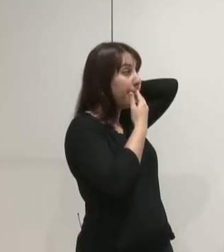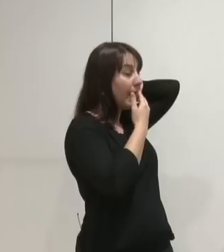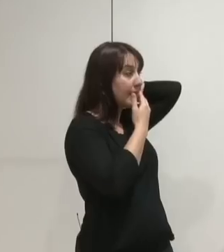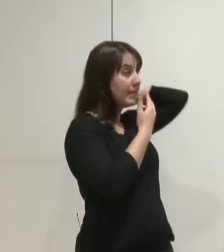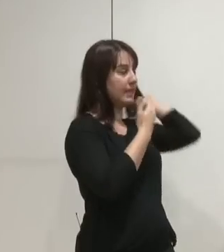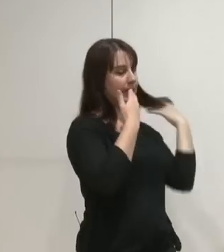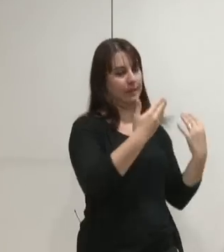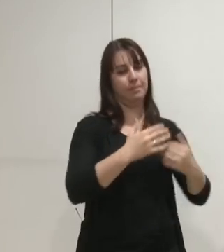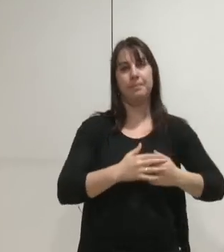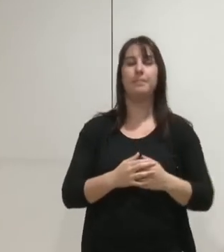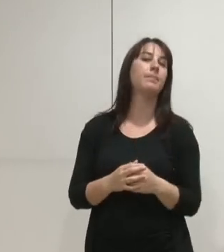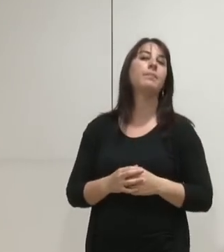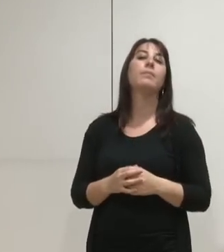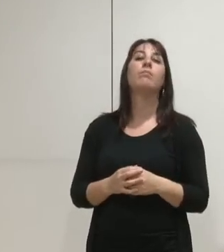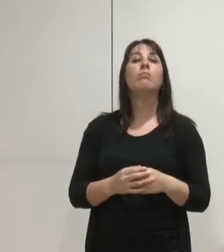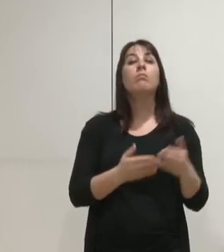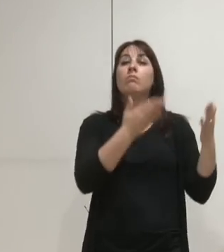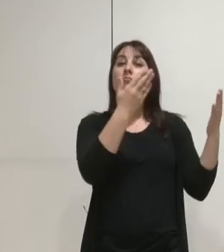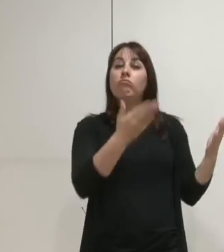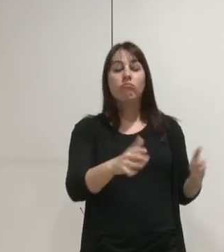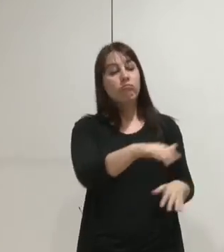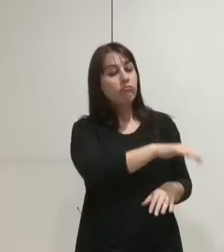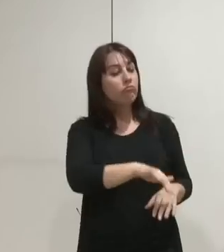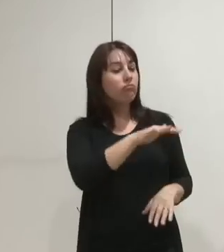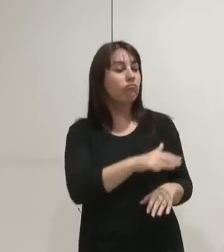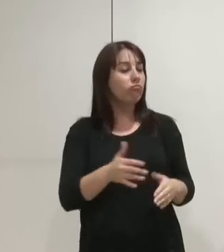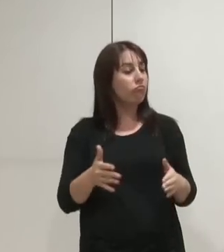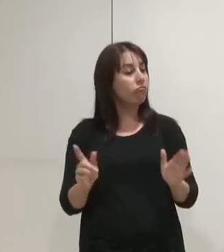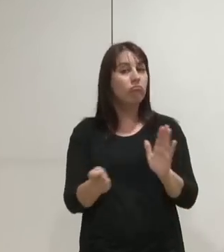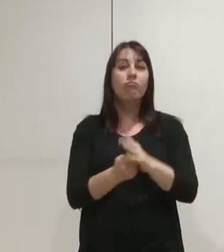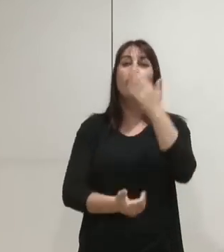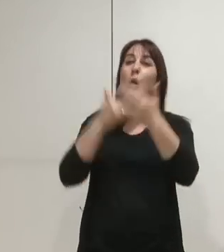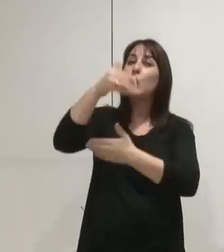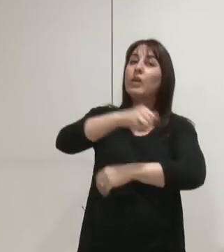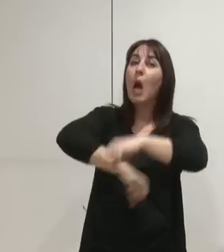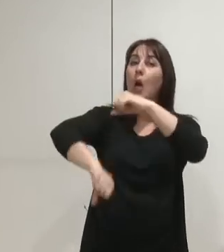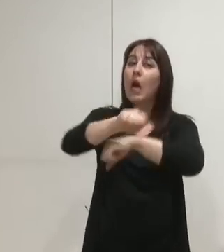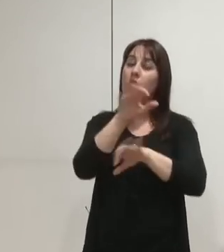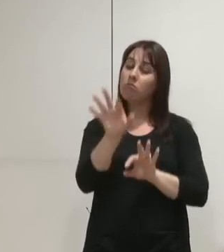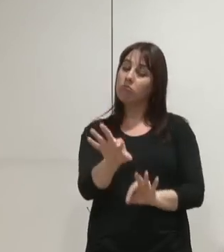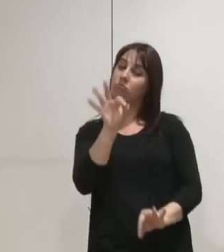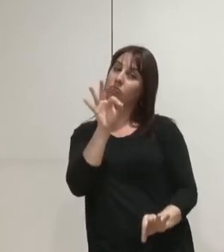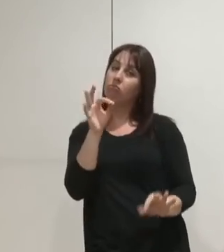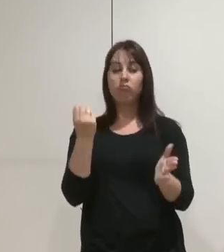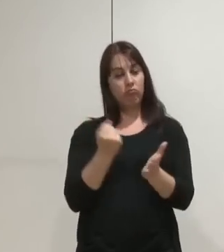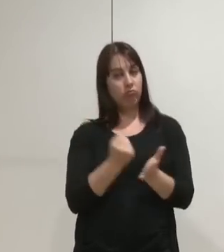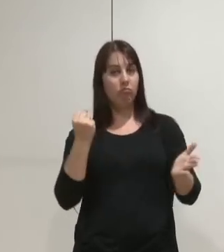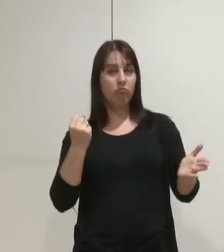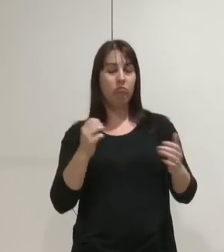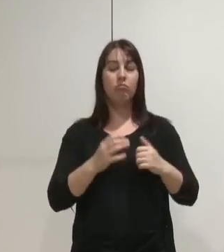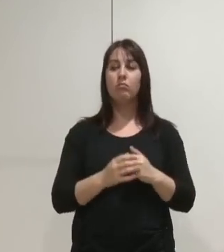choix d'organiser cette manifestation à partir du moment où vous faites le choix